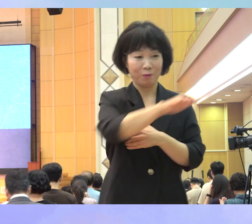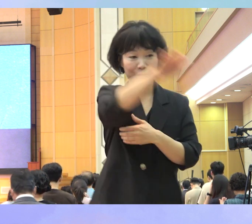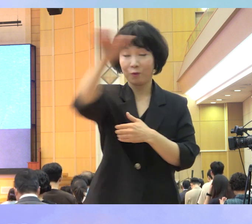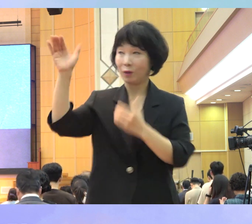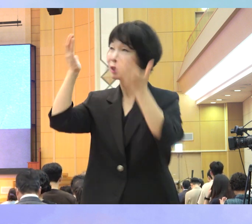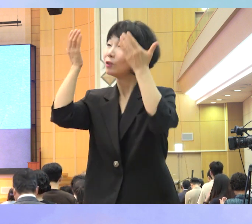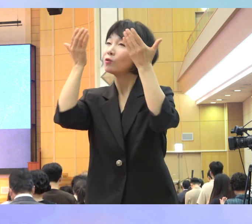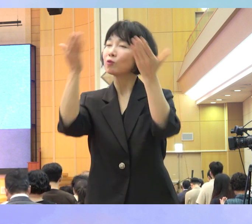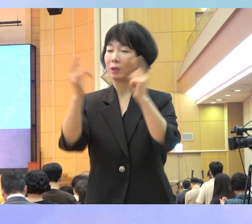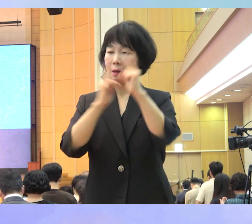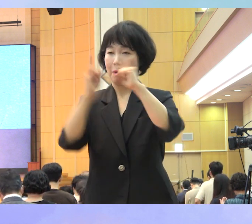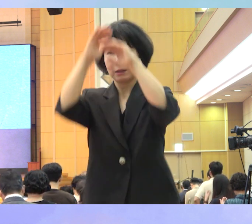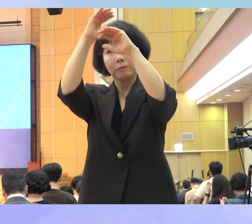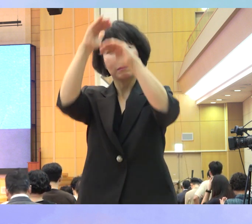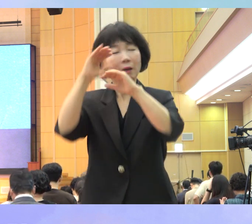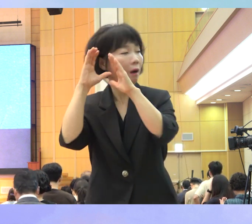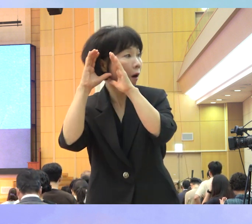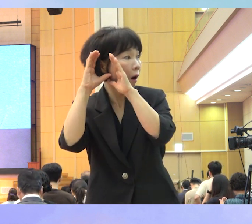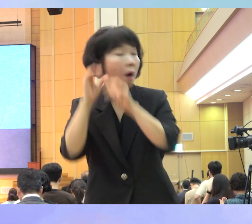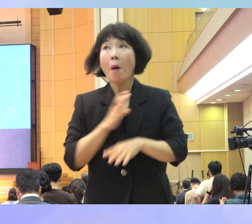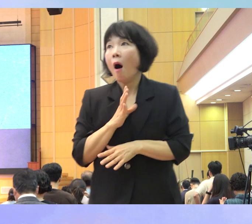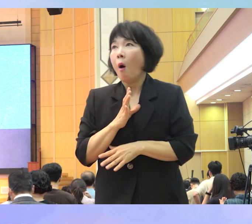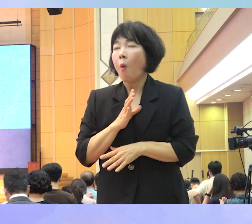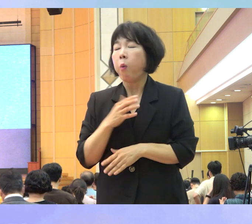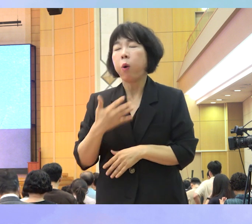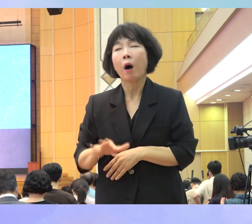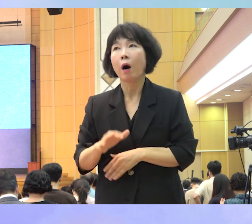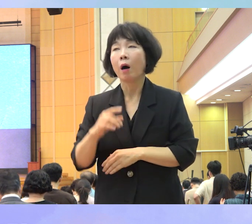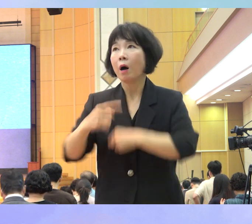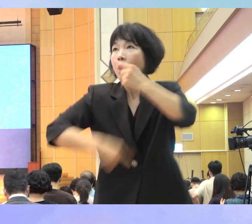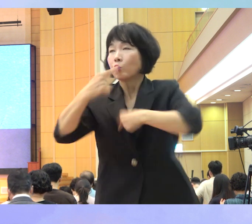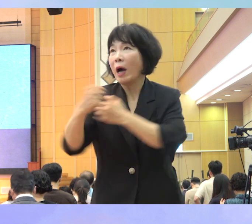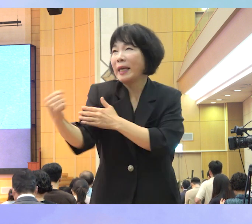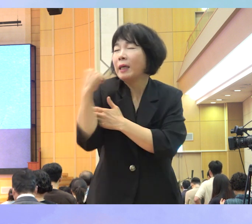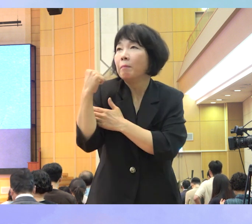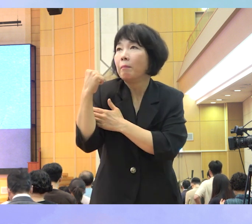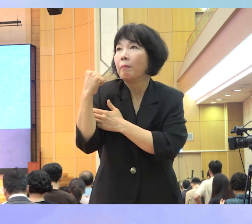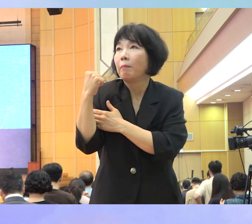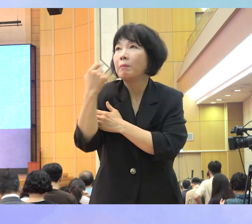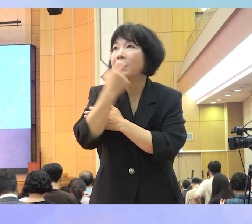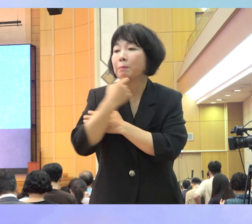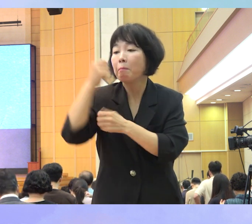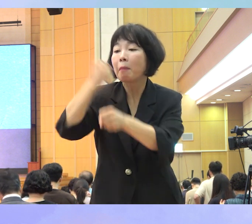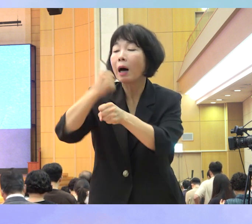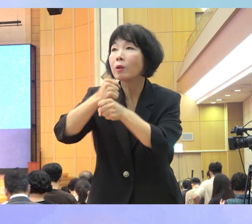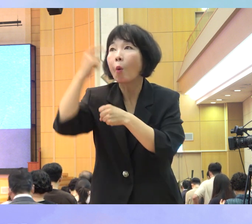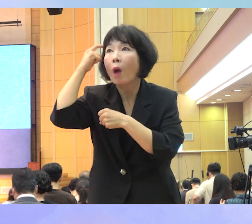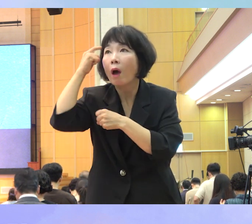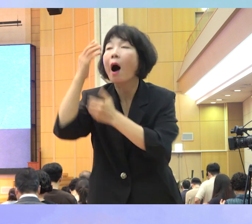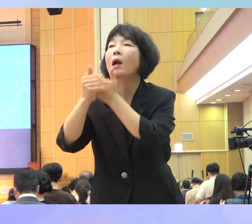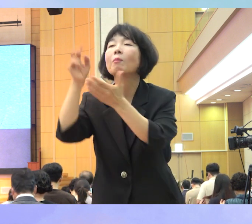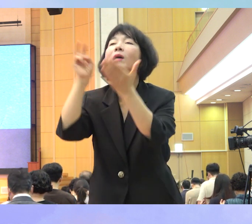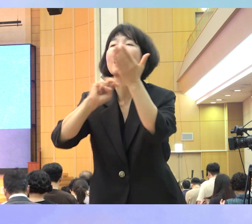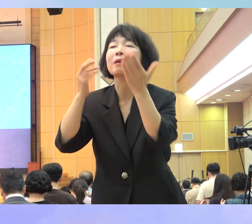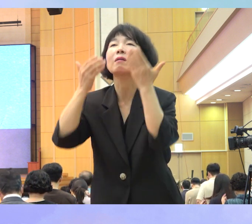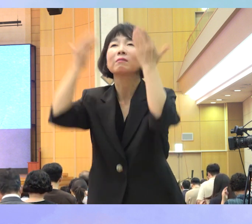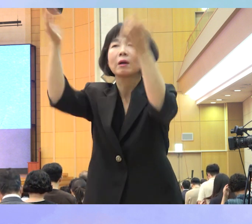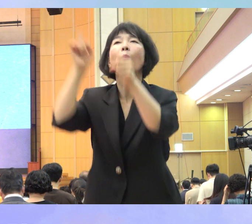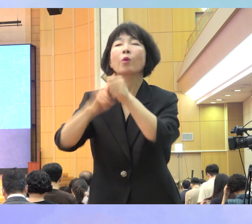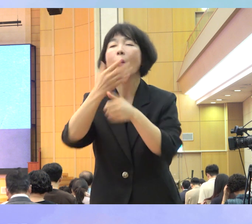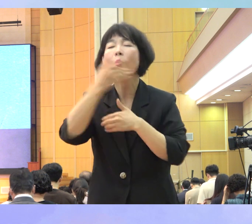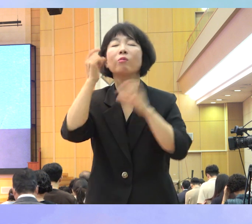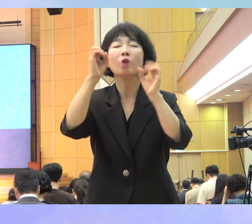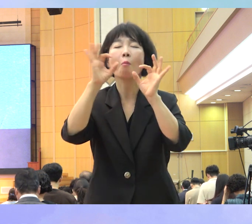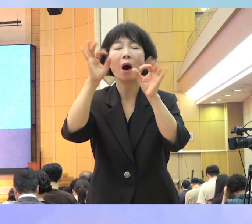우리에게 주신 말씀은 말의 힘입니다. 우리에게 입을 만들어 두신 이유는 하나님을 찬양하고